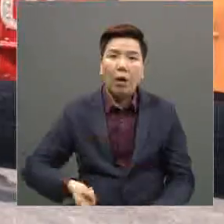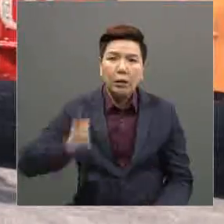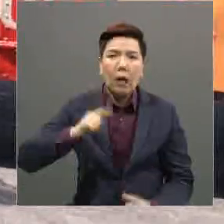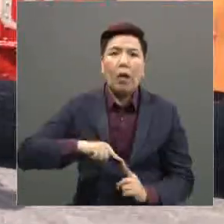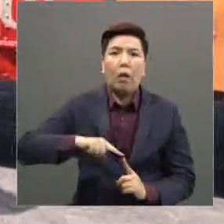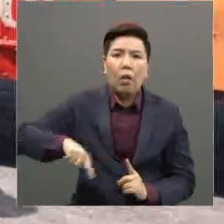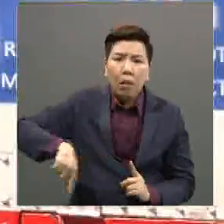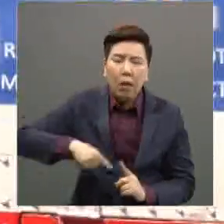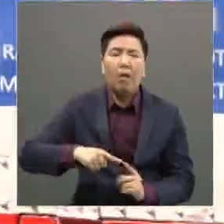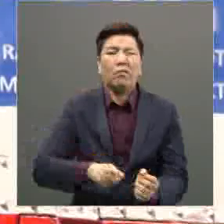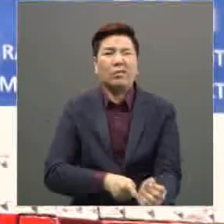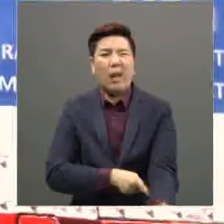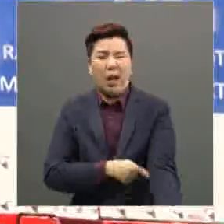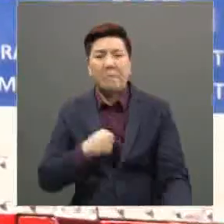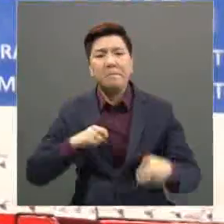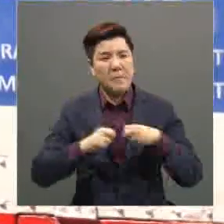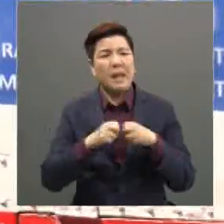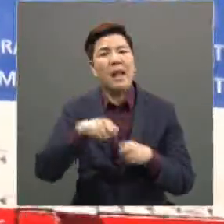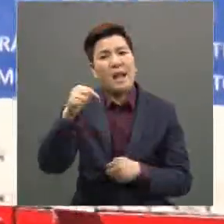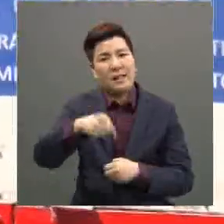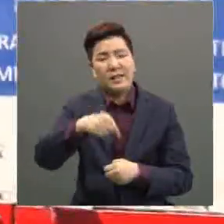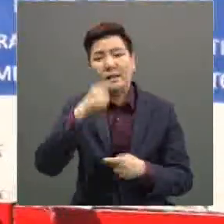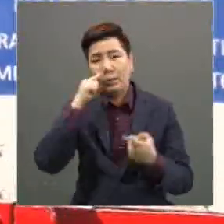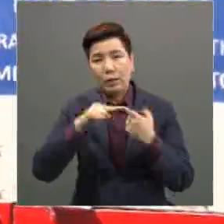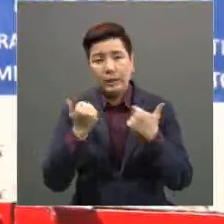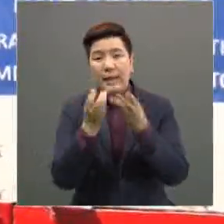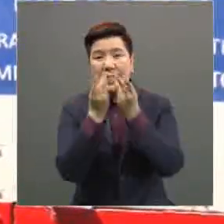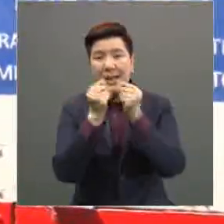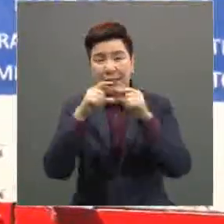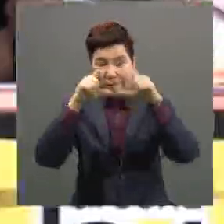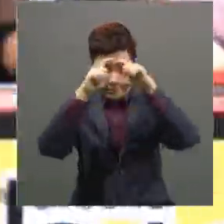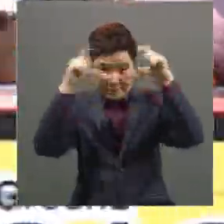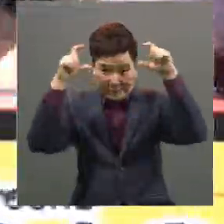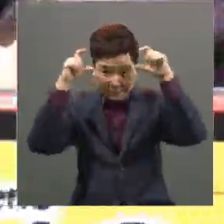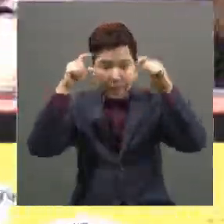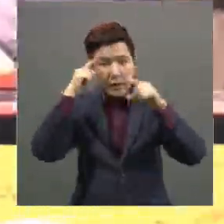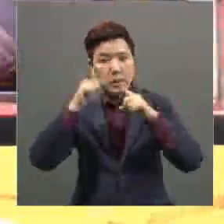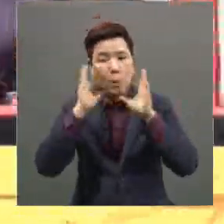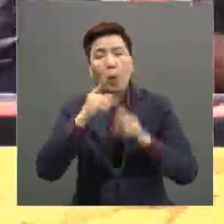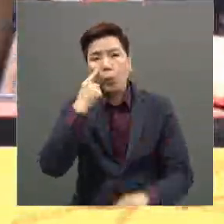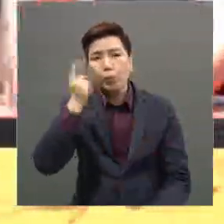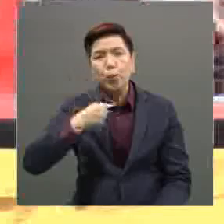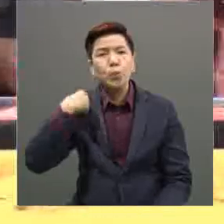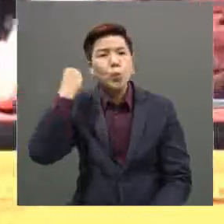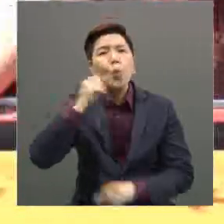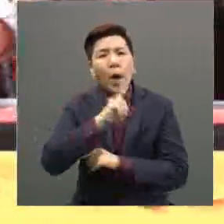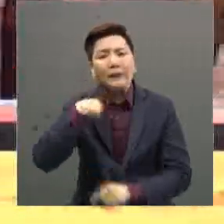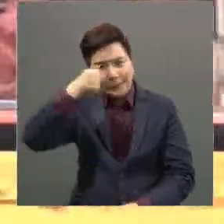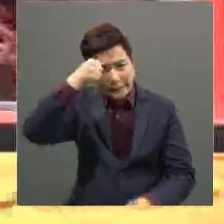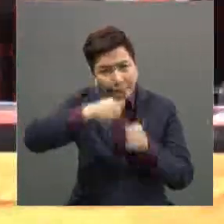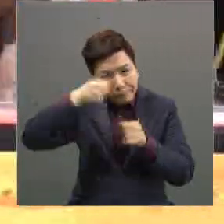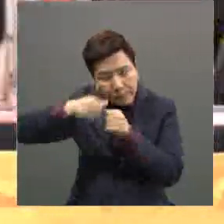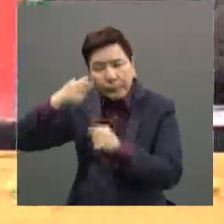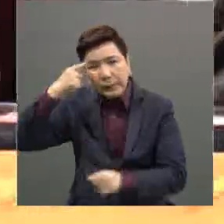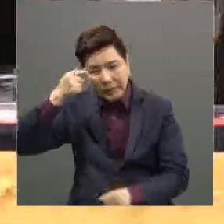ขาอีกนานนะมันก็จะมีปัญหาตรงนี้ส่วนเรื่องของการปรับสายเลขรถเมย์ใหม่เนี่ยเขาบอกว่าถ้าคนที่ใช้เป็นประจำทุกวันก็จะจำได้แหละก็จะ